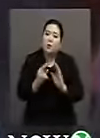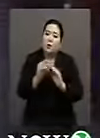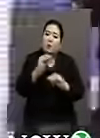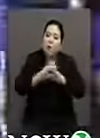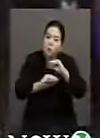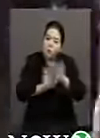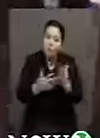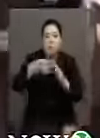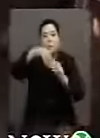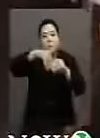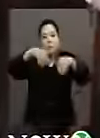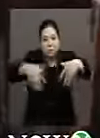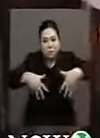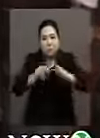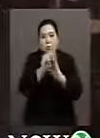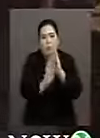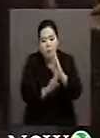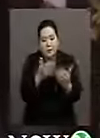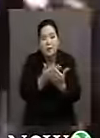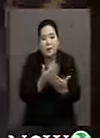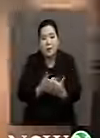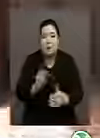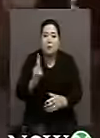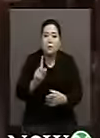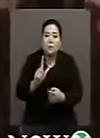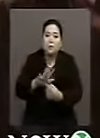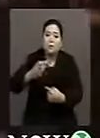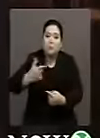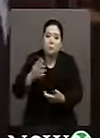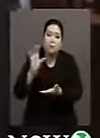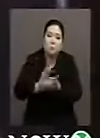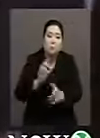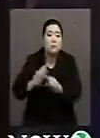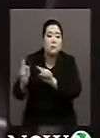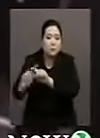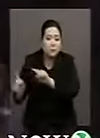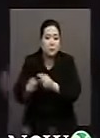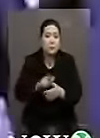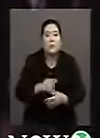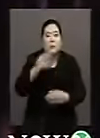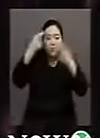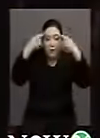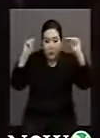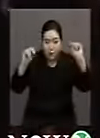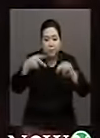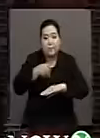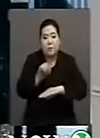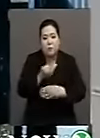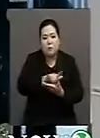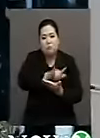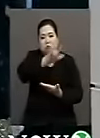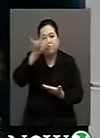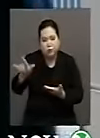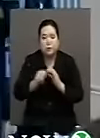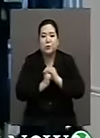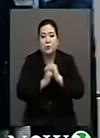การเงินและการคลังค่ะนายกรัฐมนตรีนะคะก็เดินทางไปถึงที่ที่เมืองหังโจค่ะเพื่อเข้าร่วมประชุม